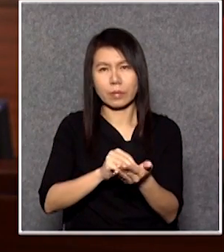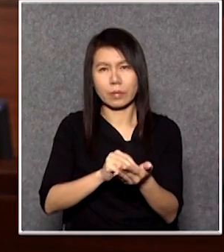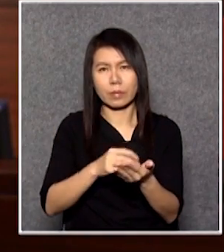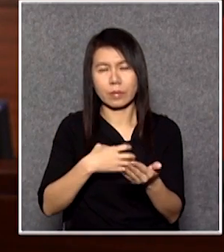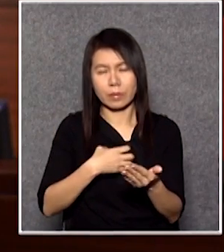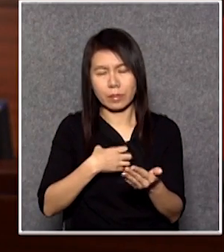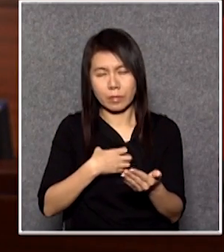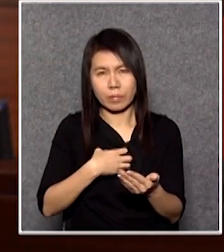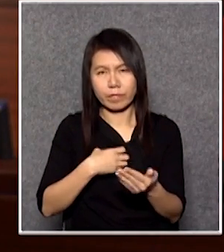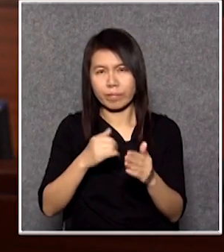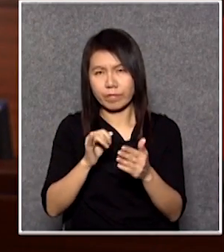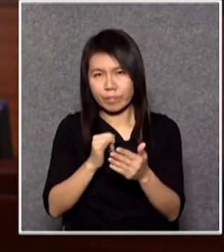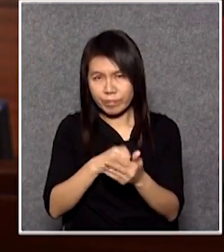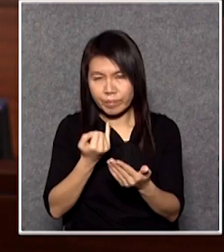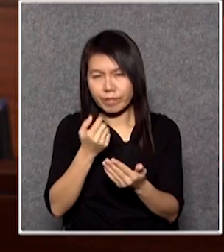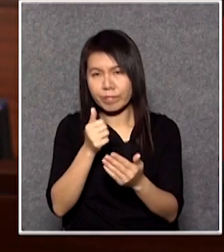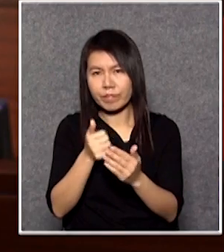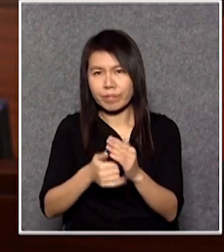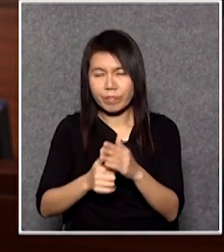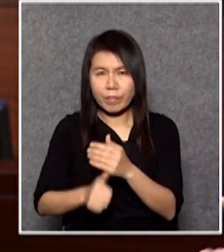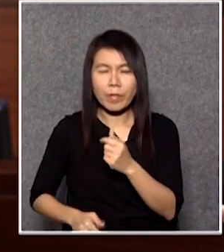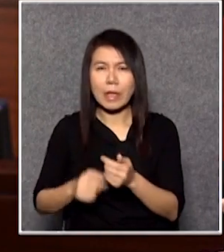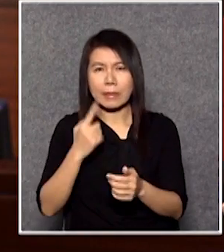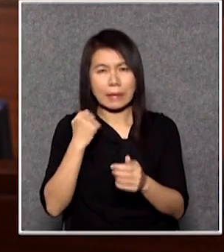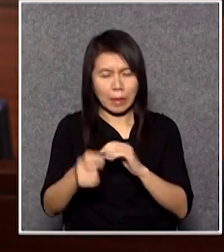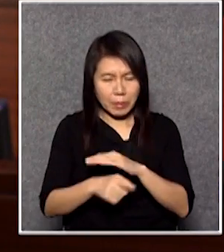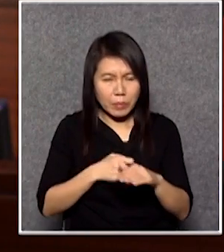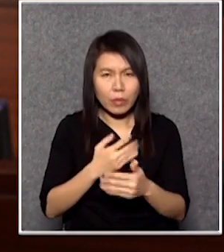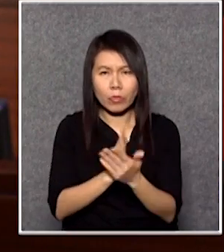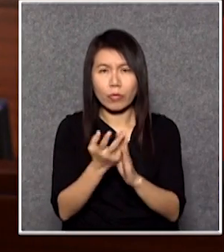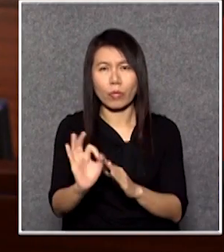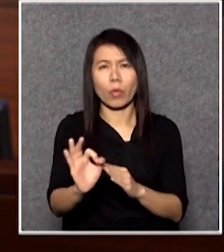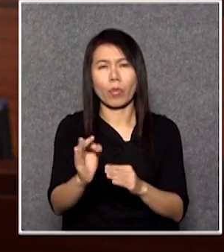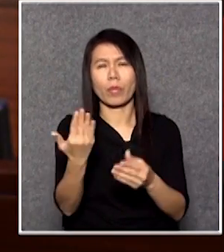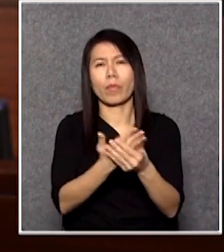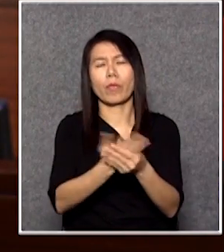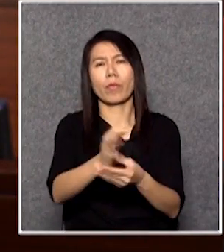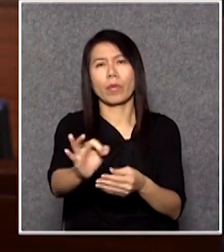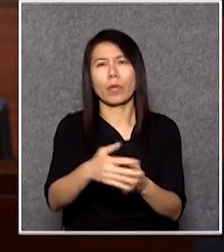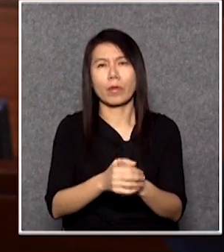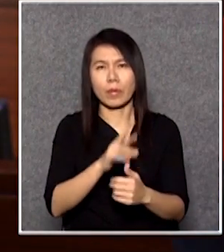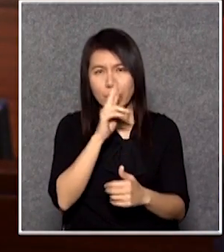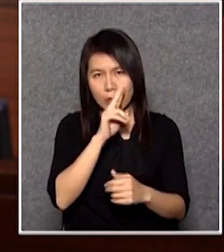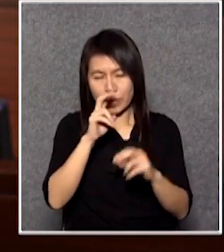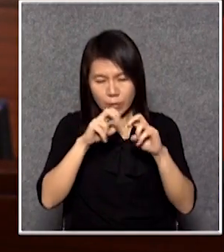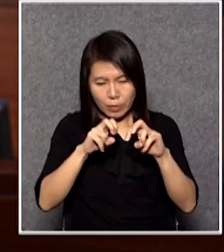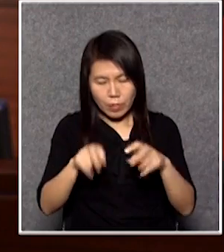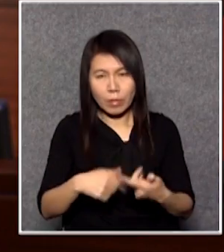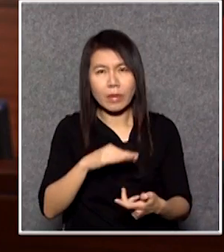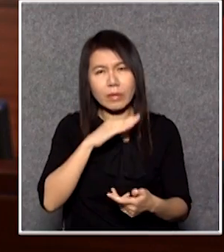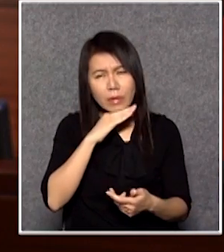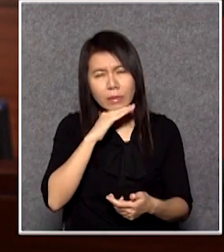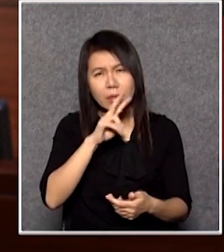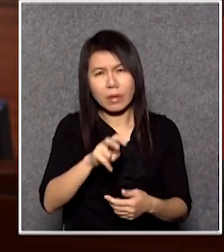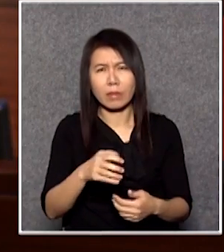稅，也都可能沒有觸犯了貪污賄賂，所以就不開快腦咯。那如果說他靜雞雞開快腦，你就在那裡看等一下咯，為什麼